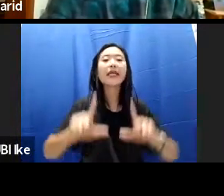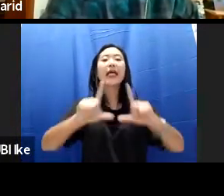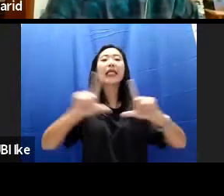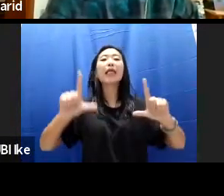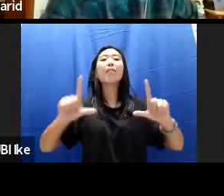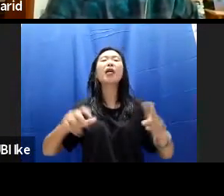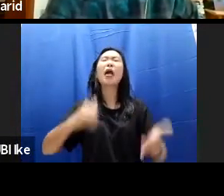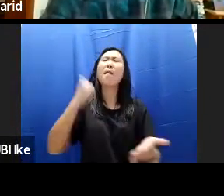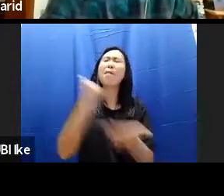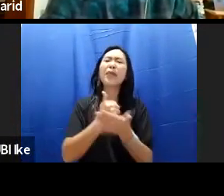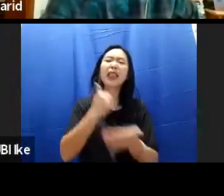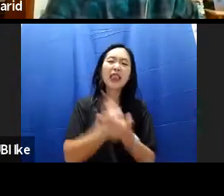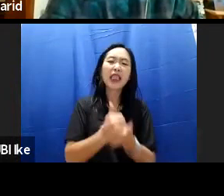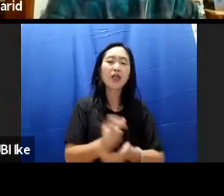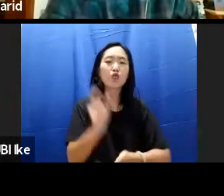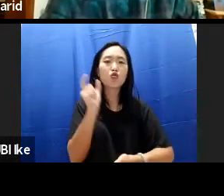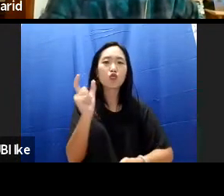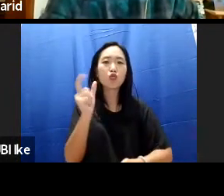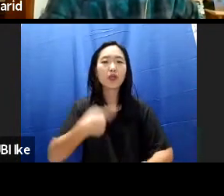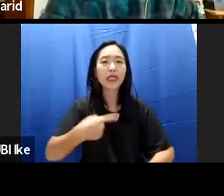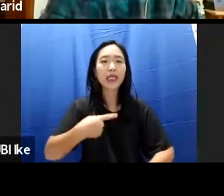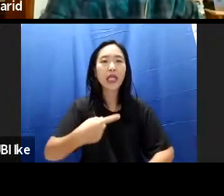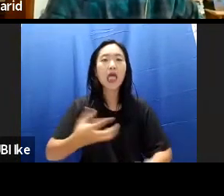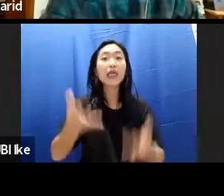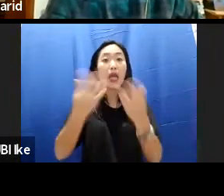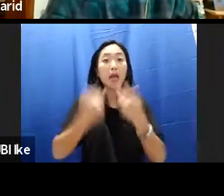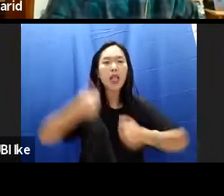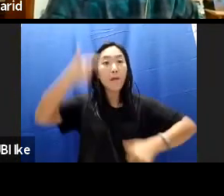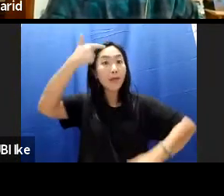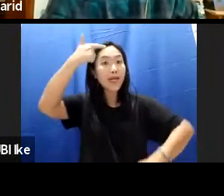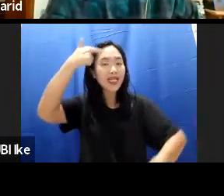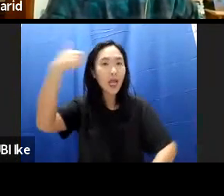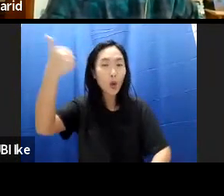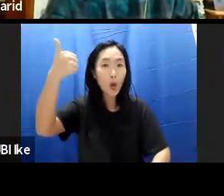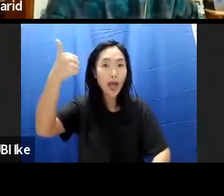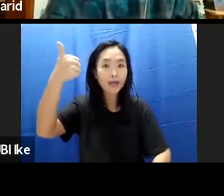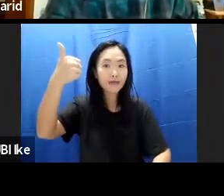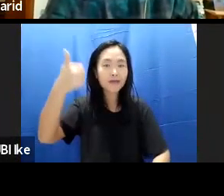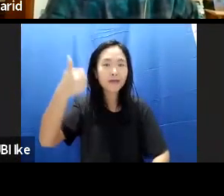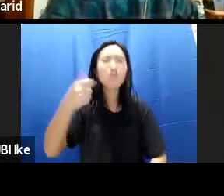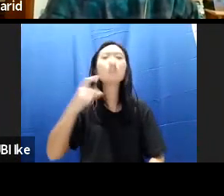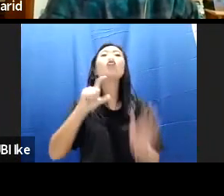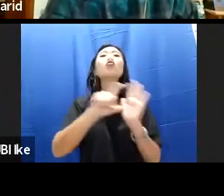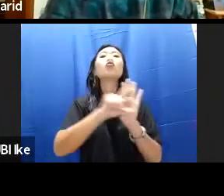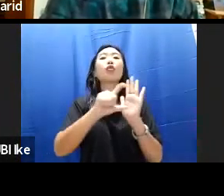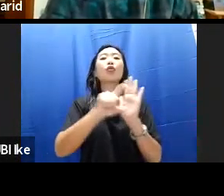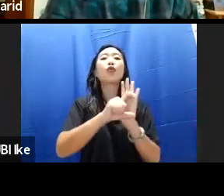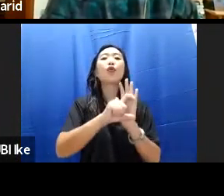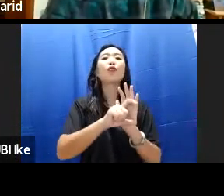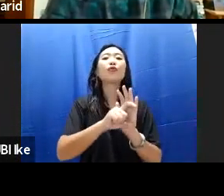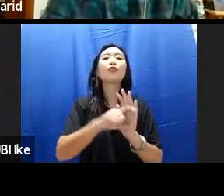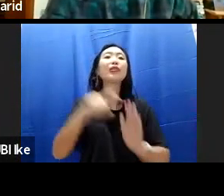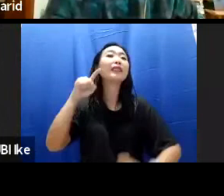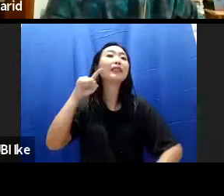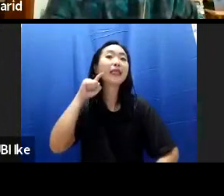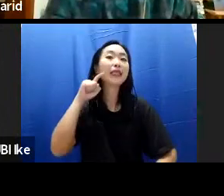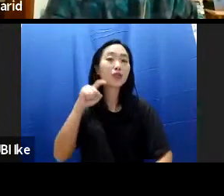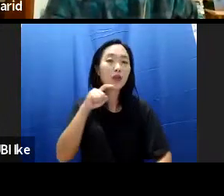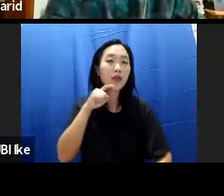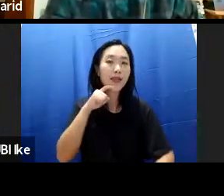berbagai pengetahuan, tidak terkecuali pengetahuan tentang gender dan seksualitas, serta tentang feminisme.